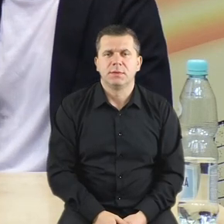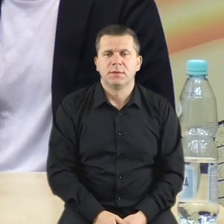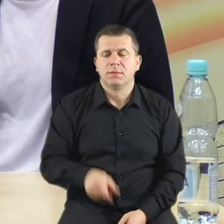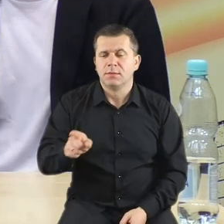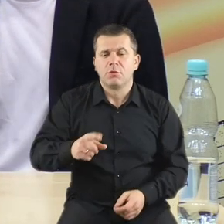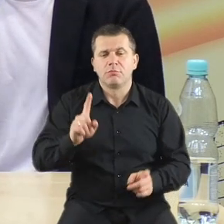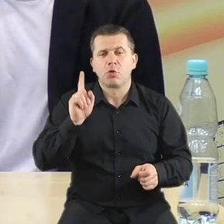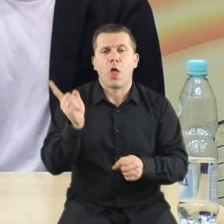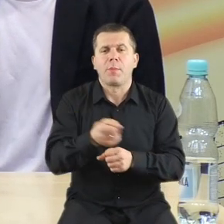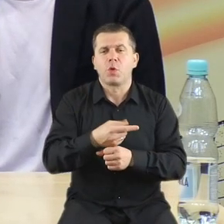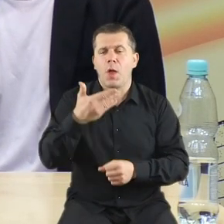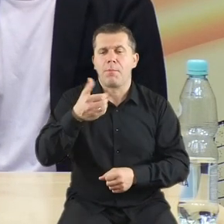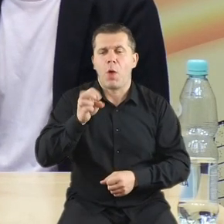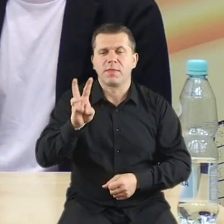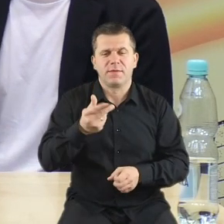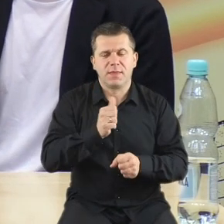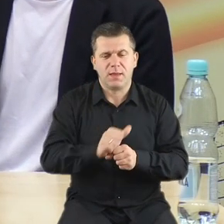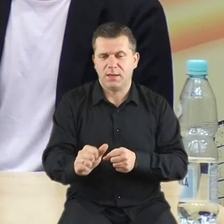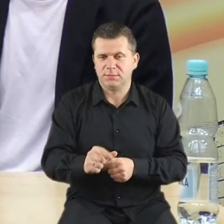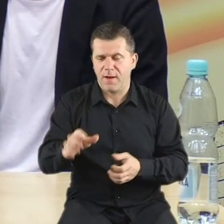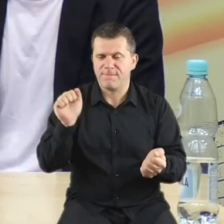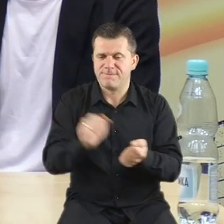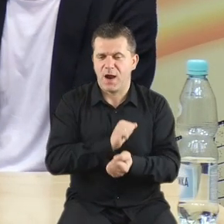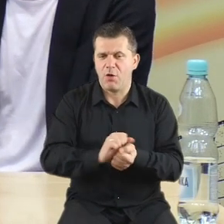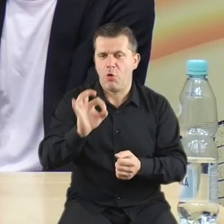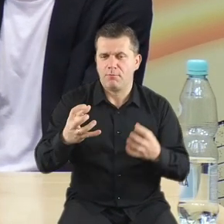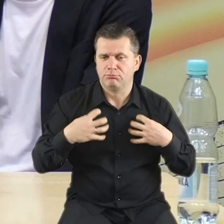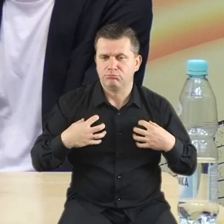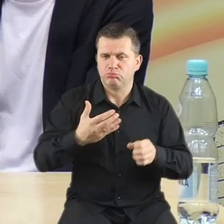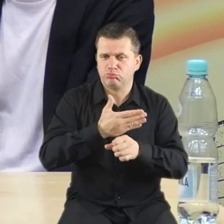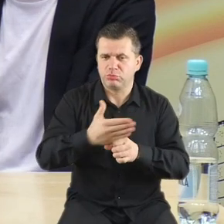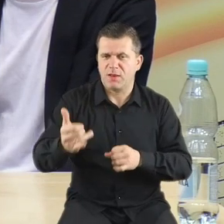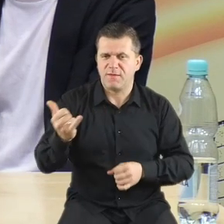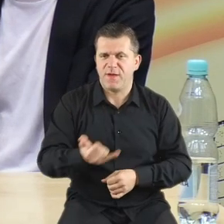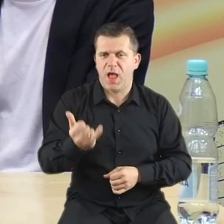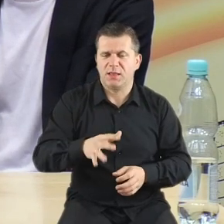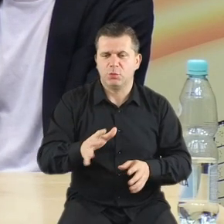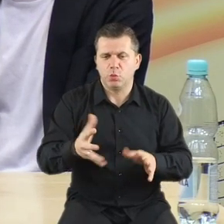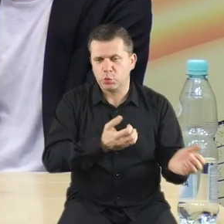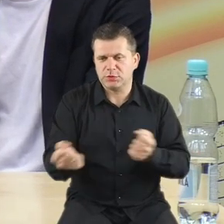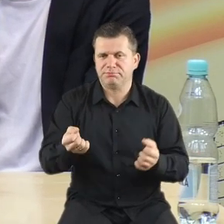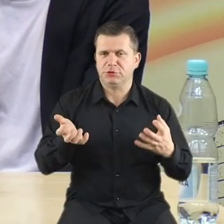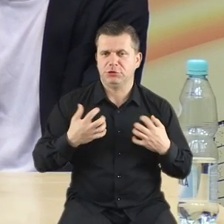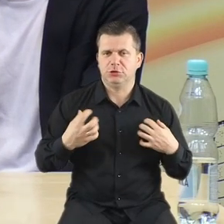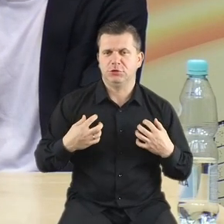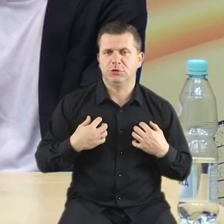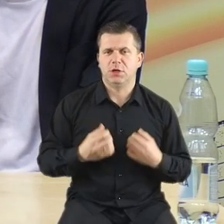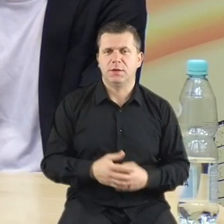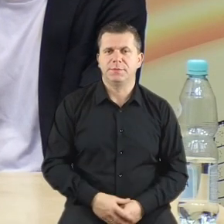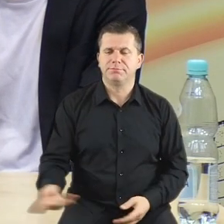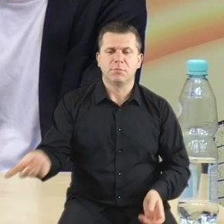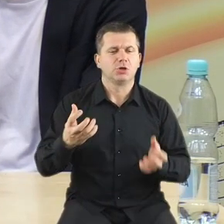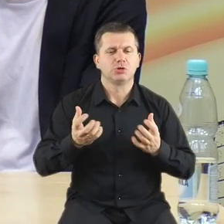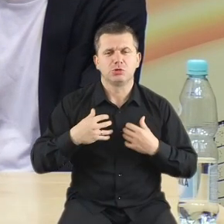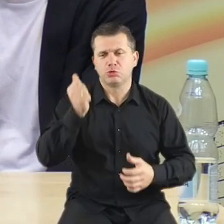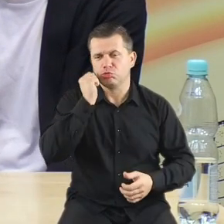motywem, czy też taka właśnie walka o przetrwanie, o zachowanie życia, tylko właśnie takie życie codzienne. Sami